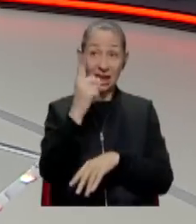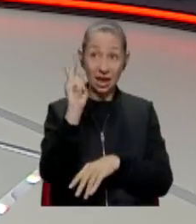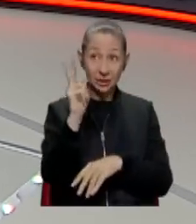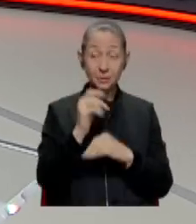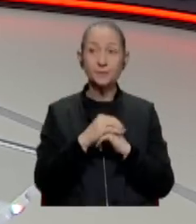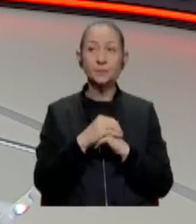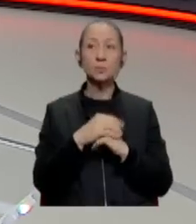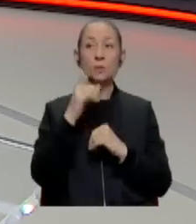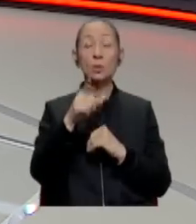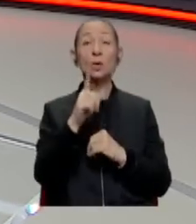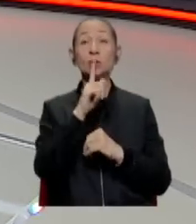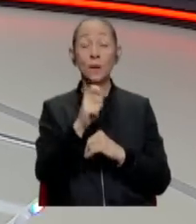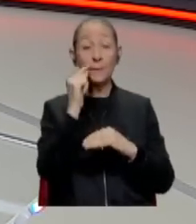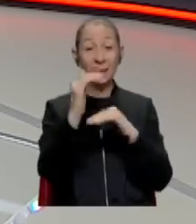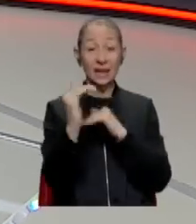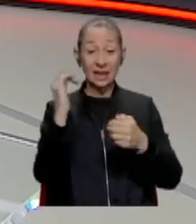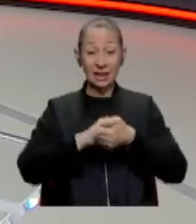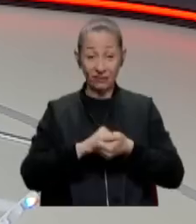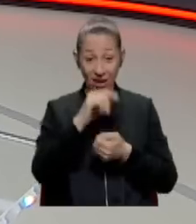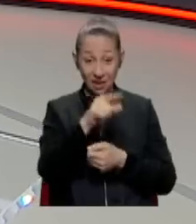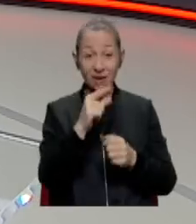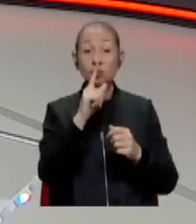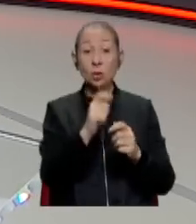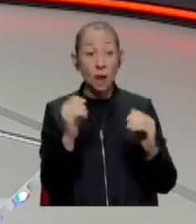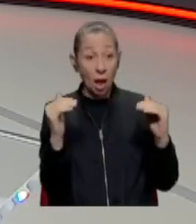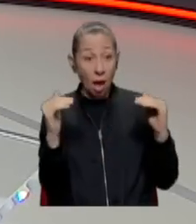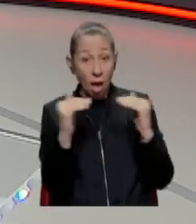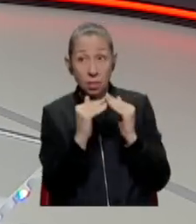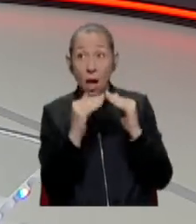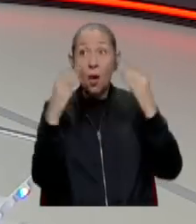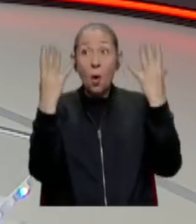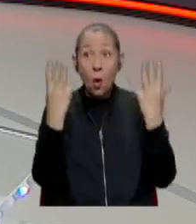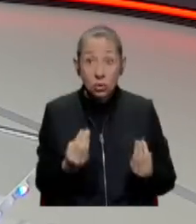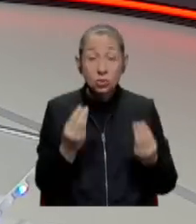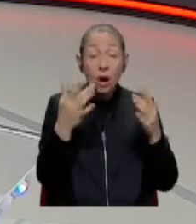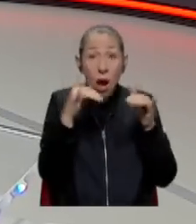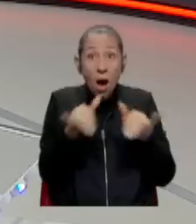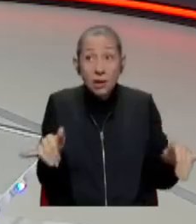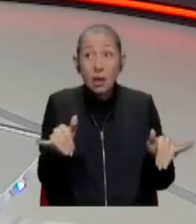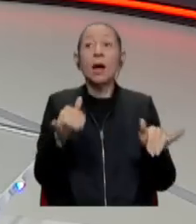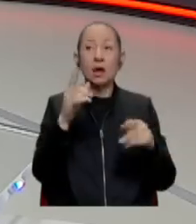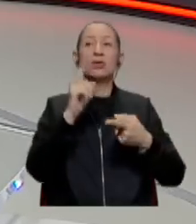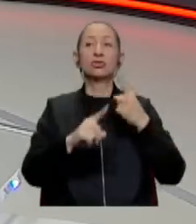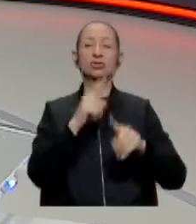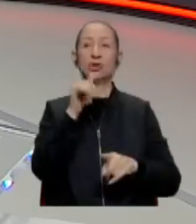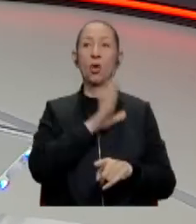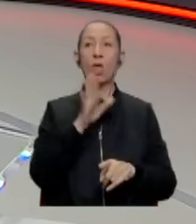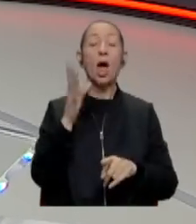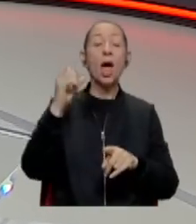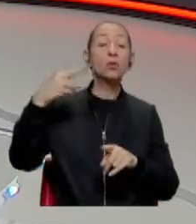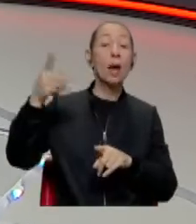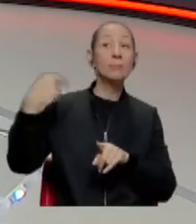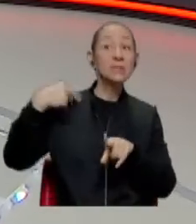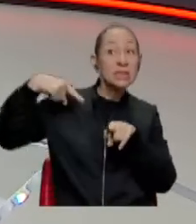buradaki vaatler millet ittifakının vaatleriyle örtüşünce Kılıçdaroğlu da Erdoğan bizi